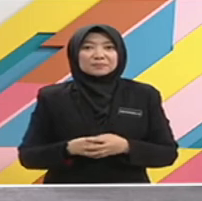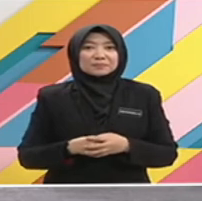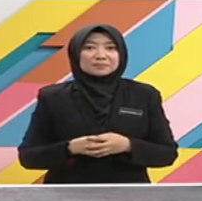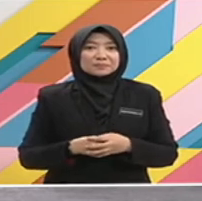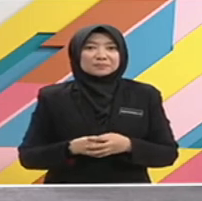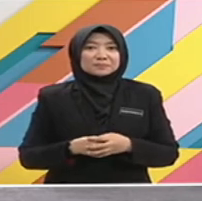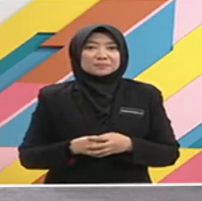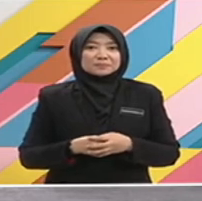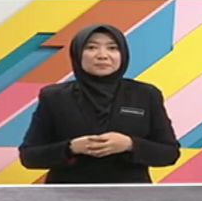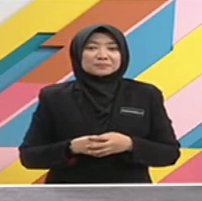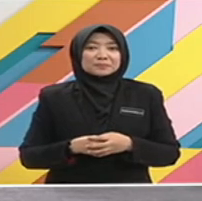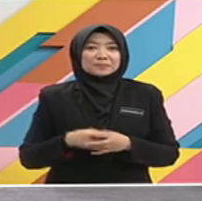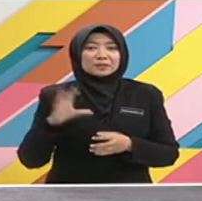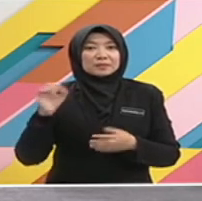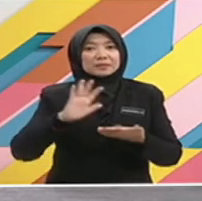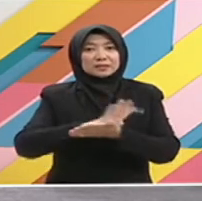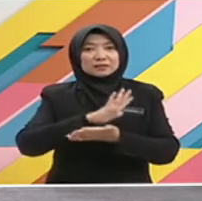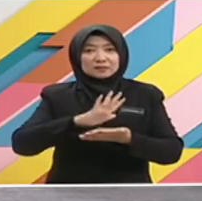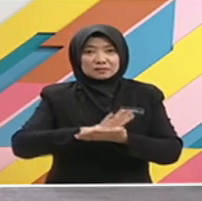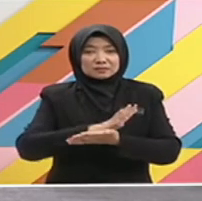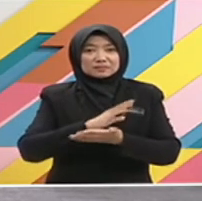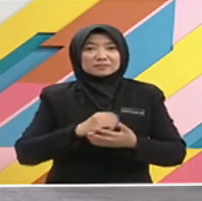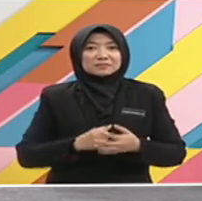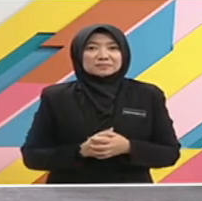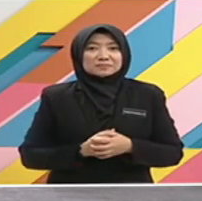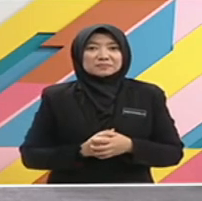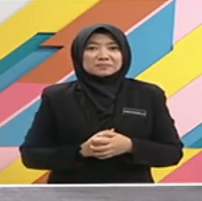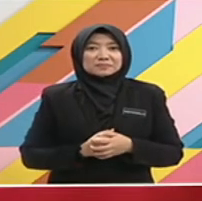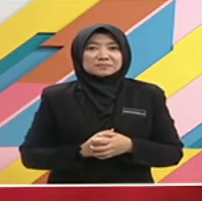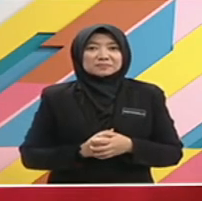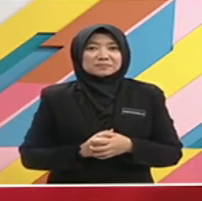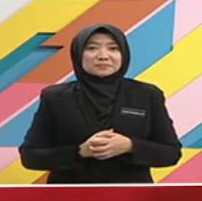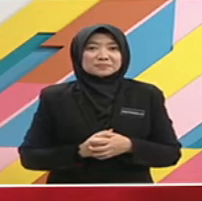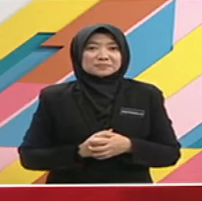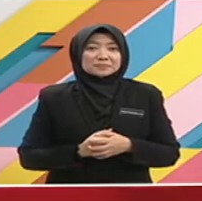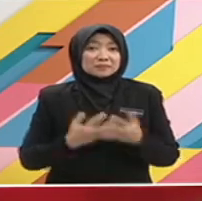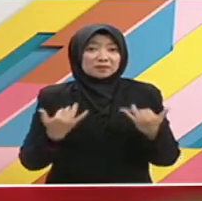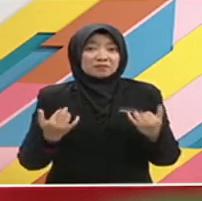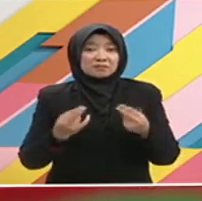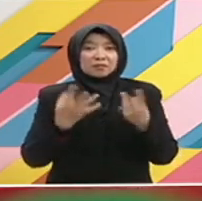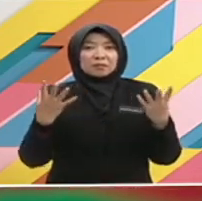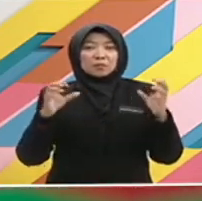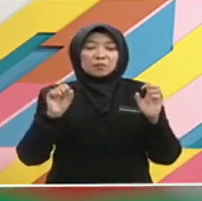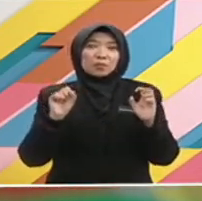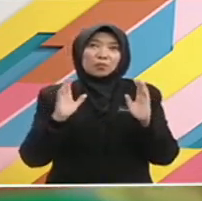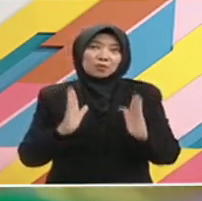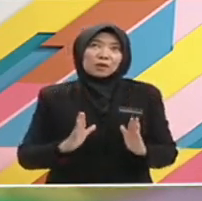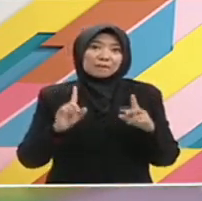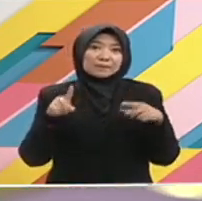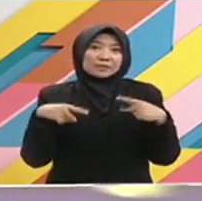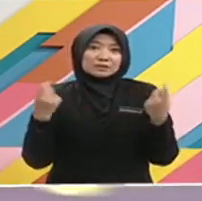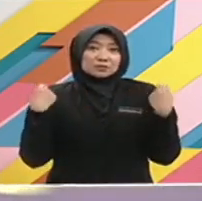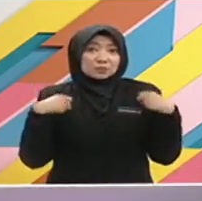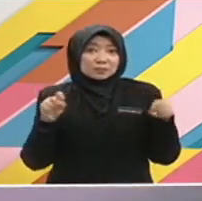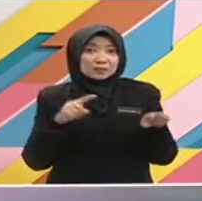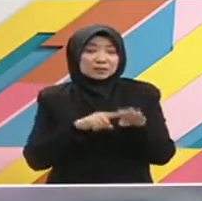dapatkan kertas ataupun kad. Maklumlah zaman sekarang ni kan cikgu, ramai orang membeli belah di dalam talian. Betul. Jadi